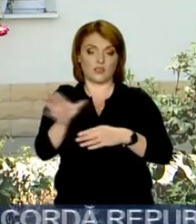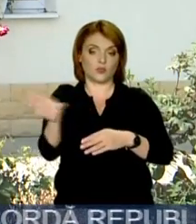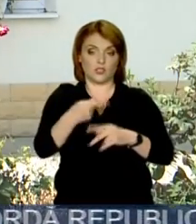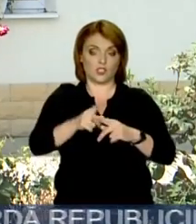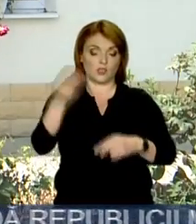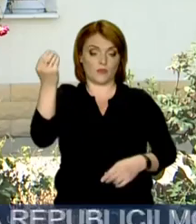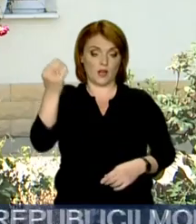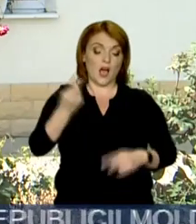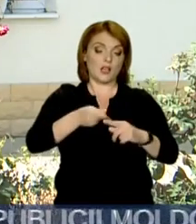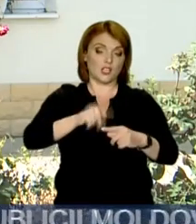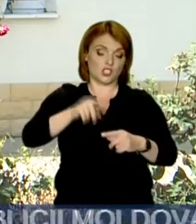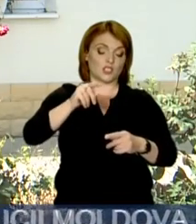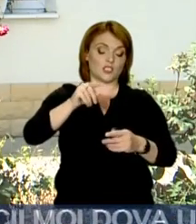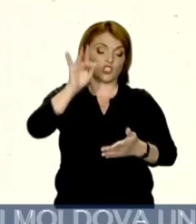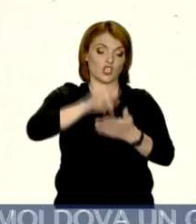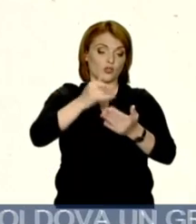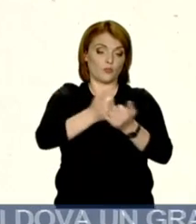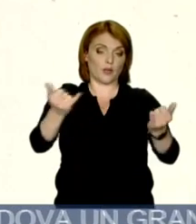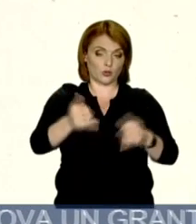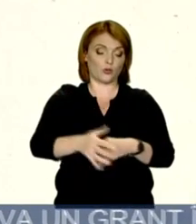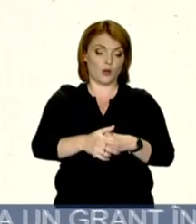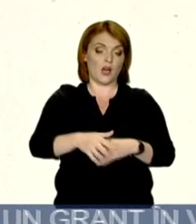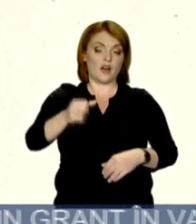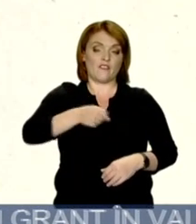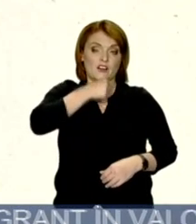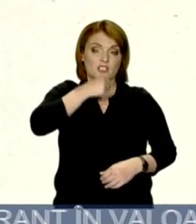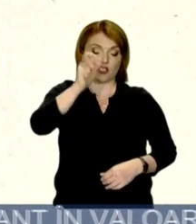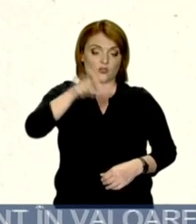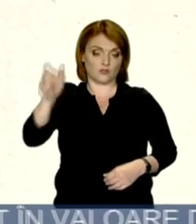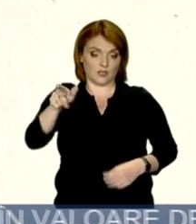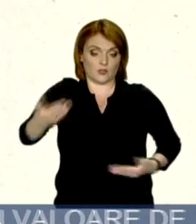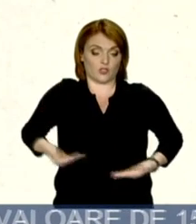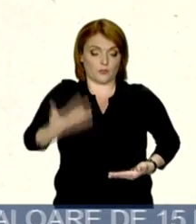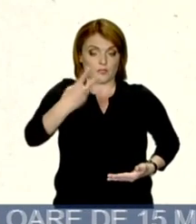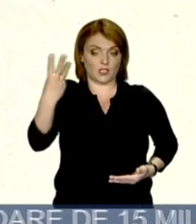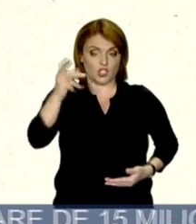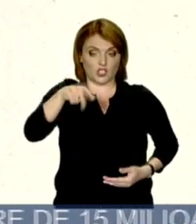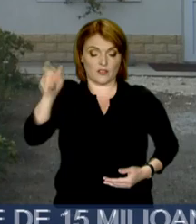și persoane cu dizabilități din satul Sărata Galbenă sunt cazate 53 de persoane. În